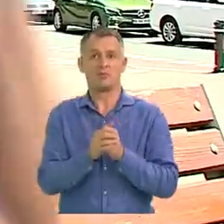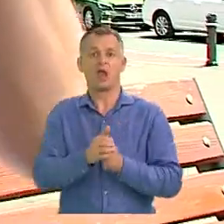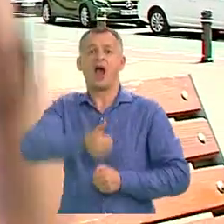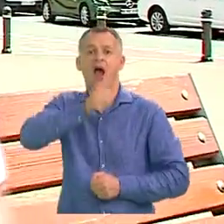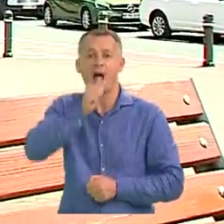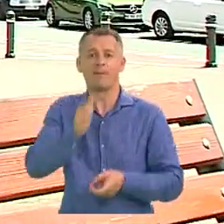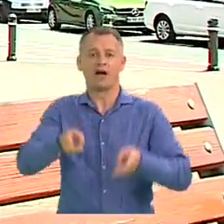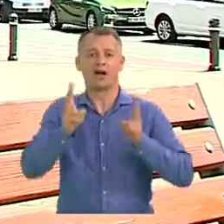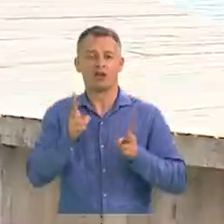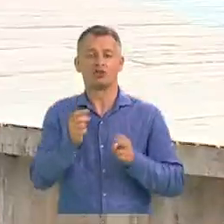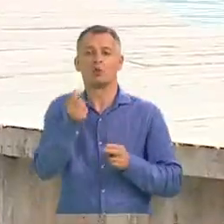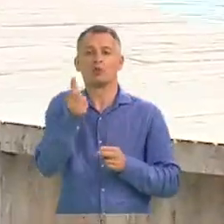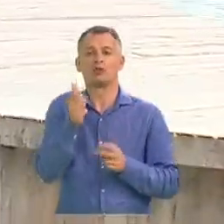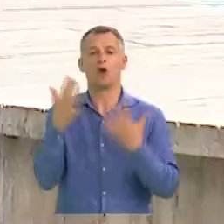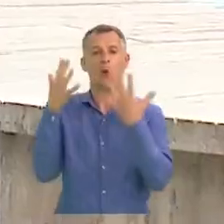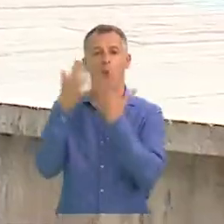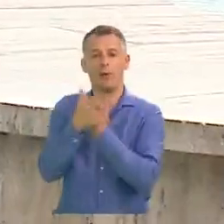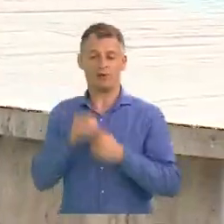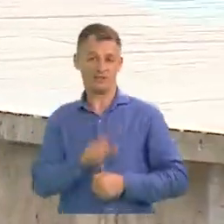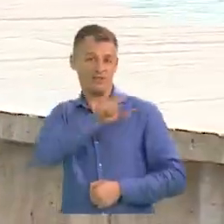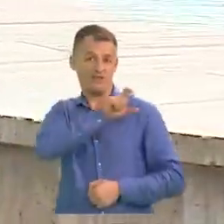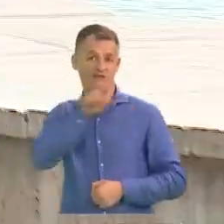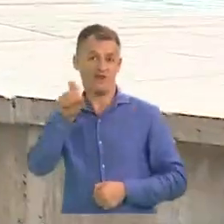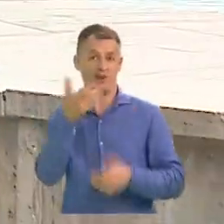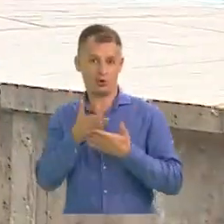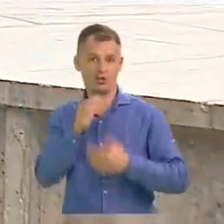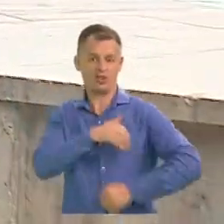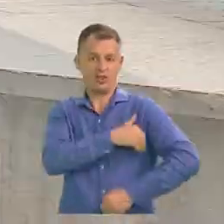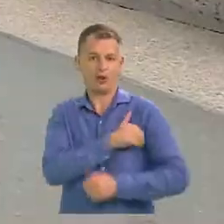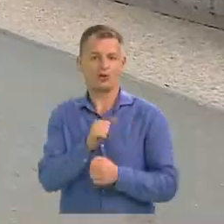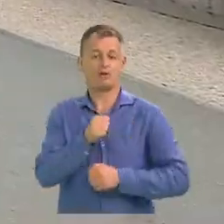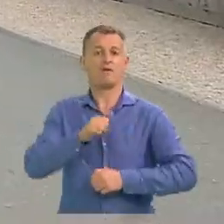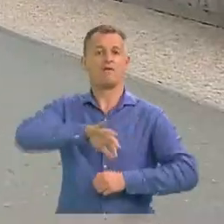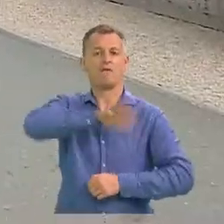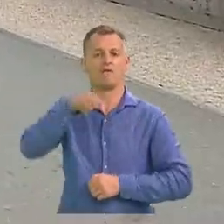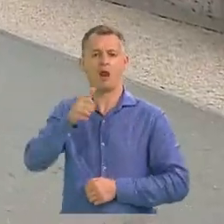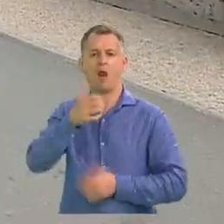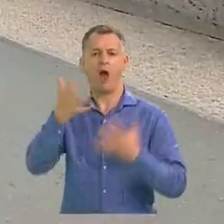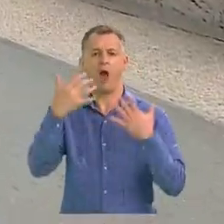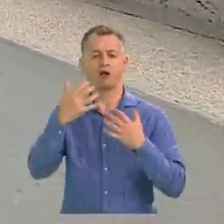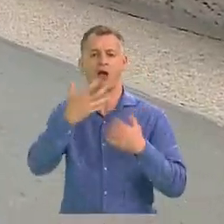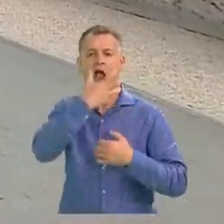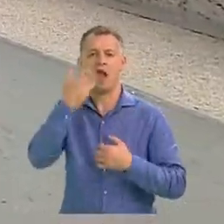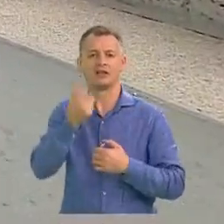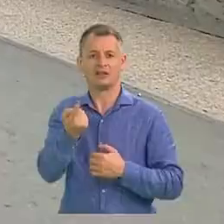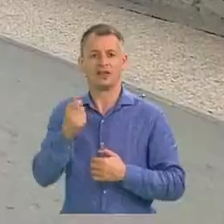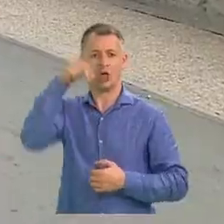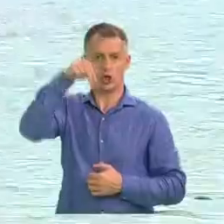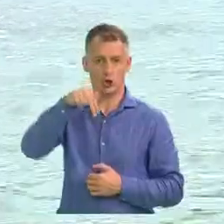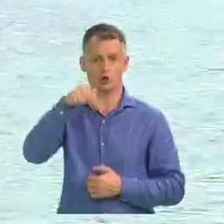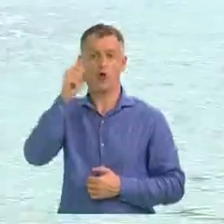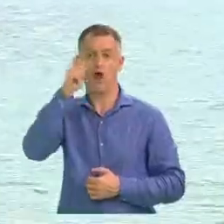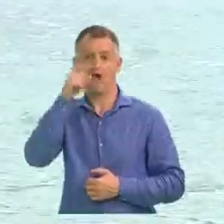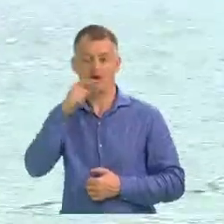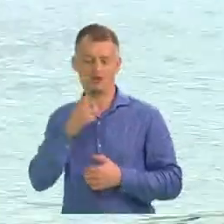Apă rece și un pic de umbră. De vină pentru aceste temperaturi extreme ar fi un val de aer cald venit tocmai din nordul Africii și care traversează Europa ca